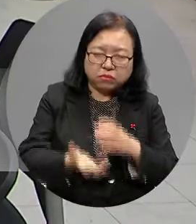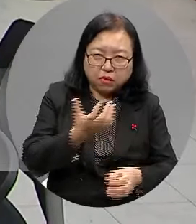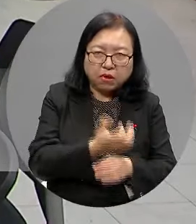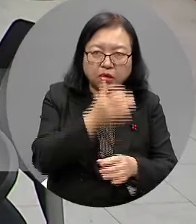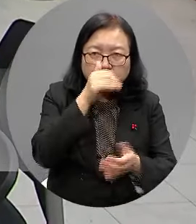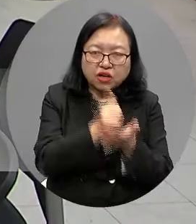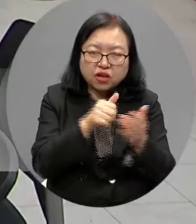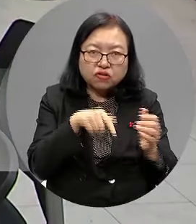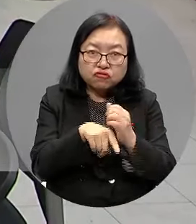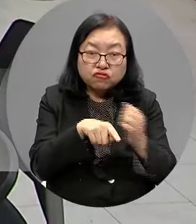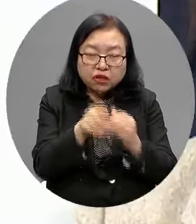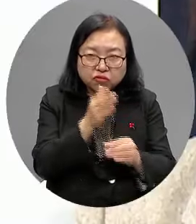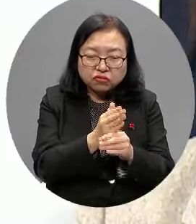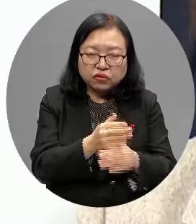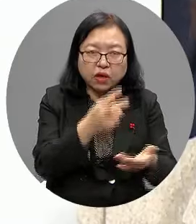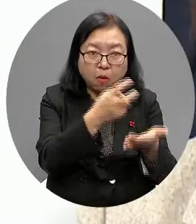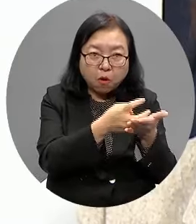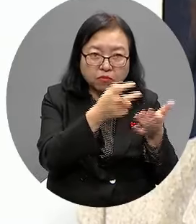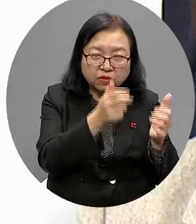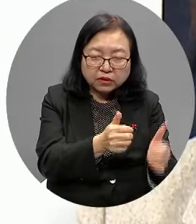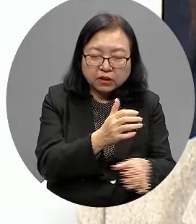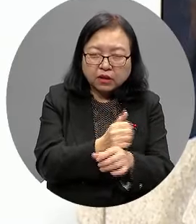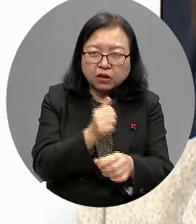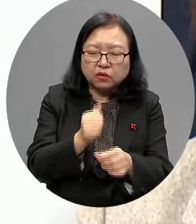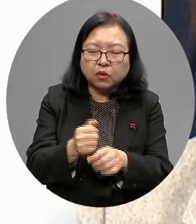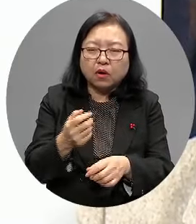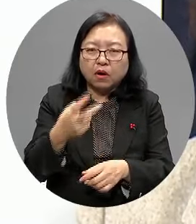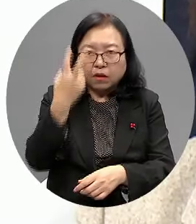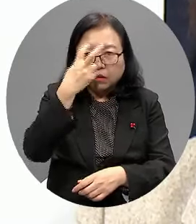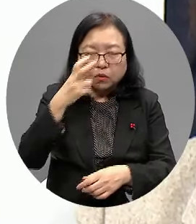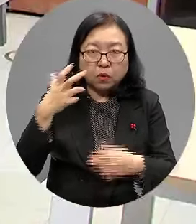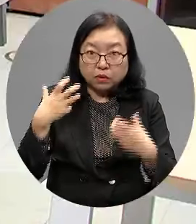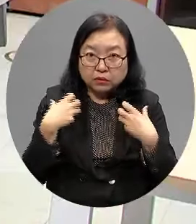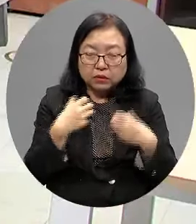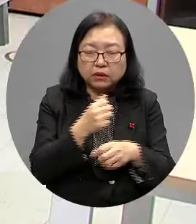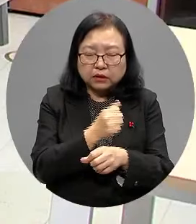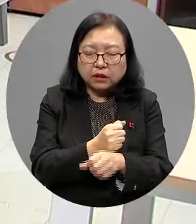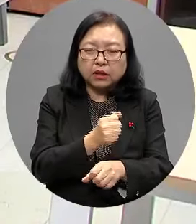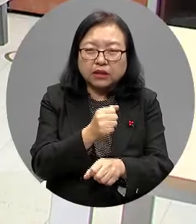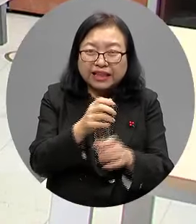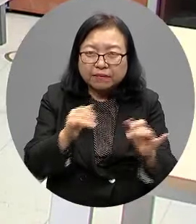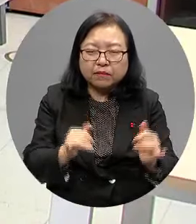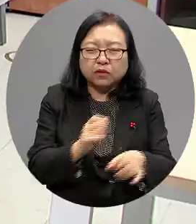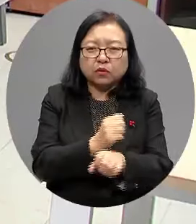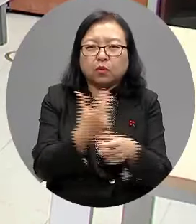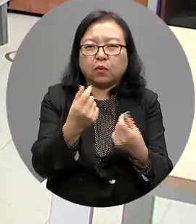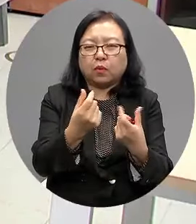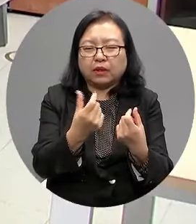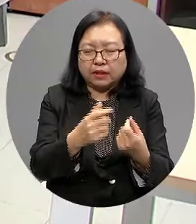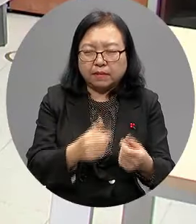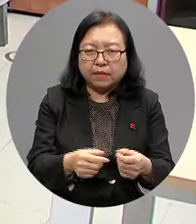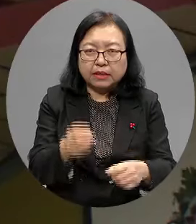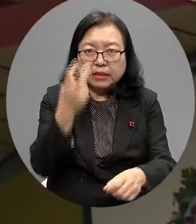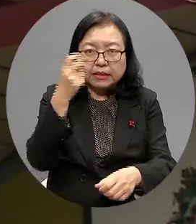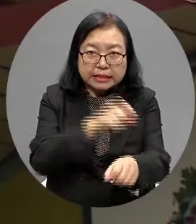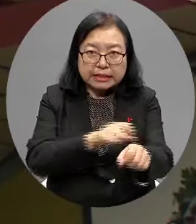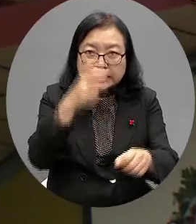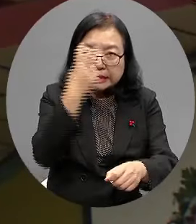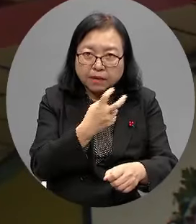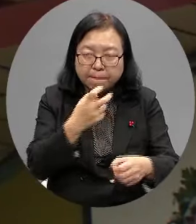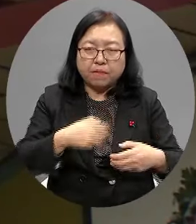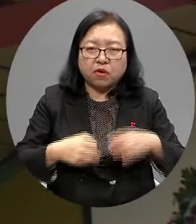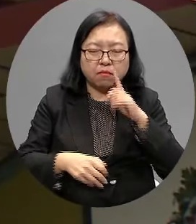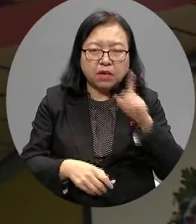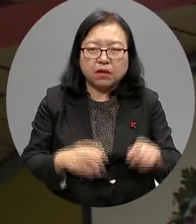법무부 장관과 경찰청장 등도 내란 공모자라며 특검을 통해 수사해야 한다고 밝혔습니다. 한편